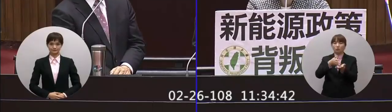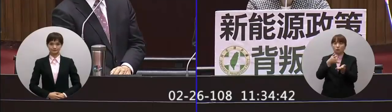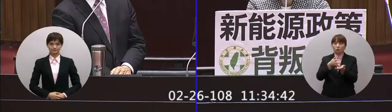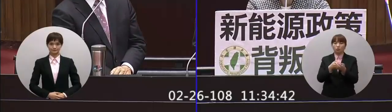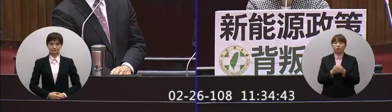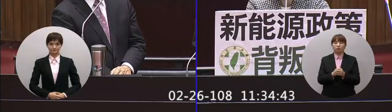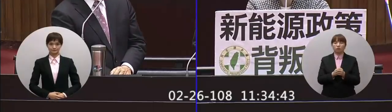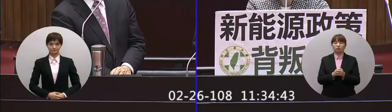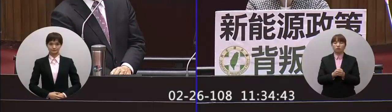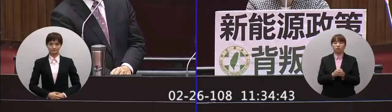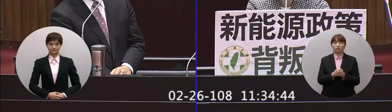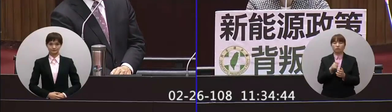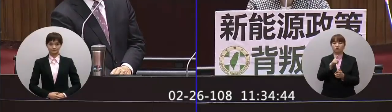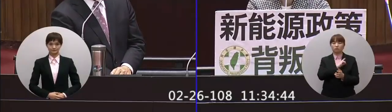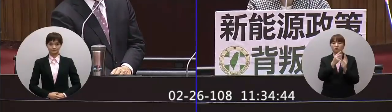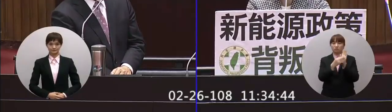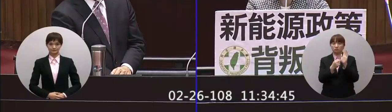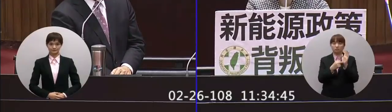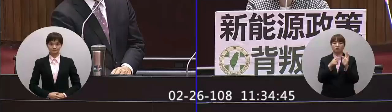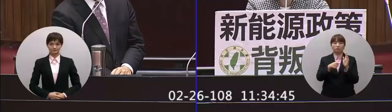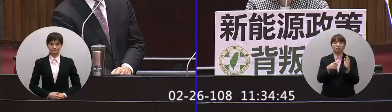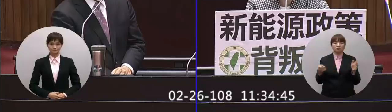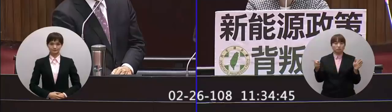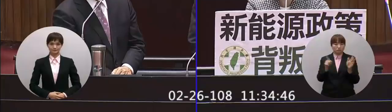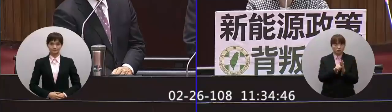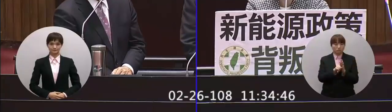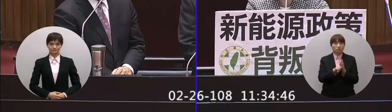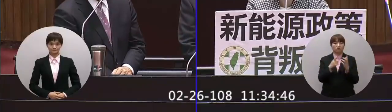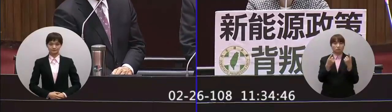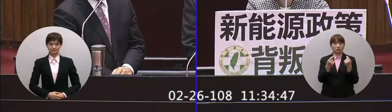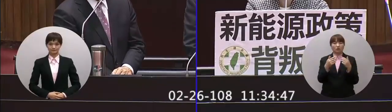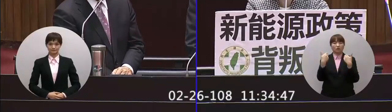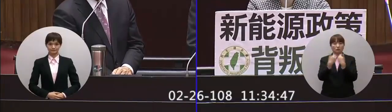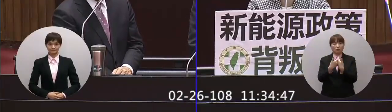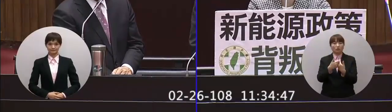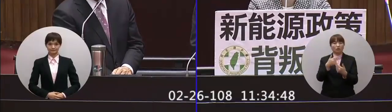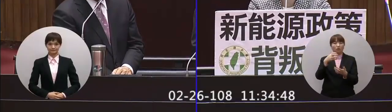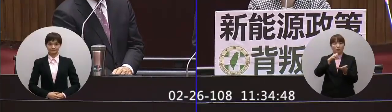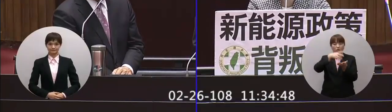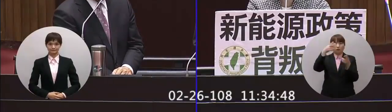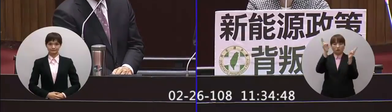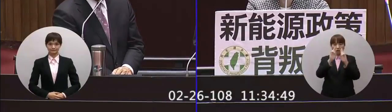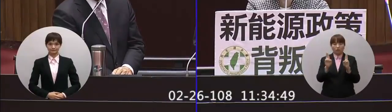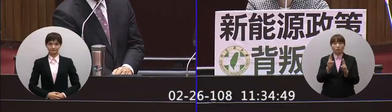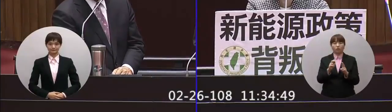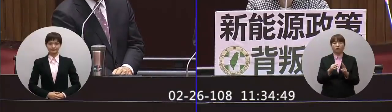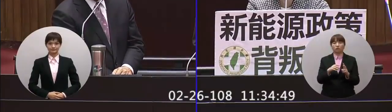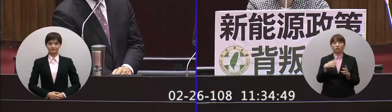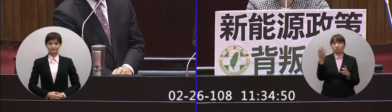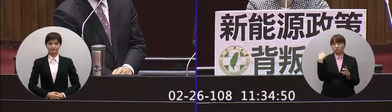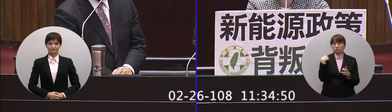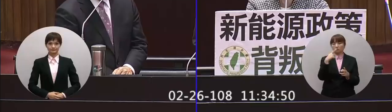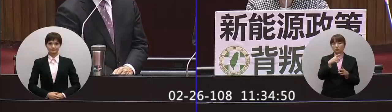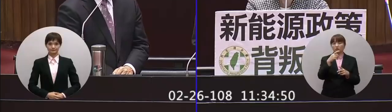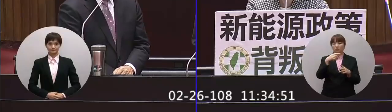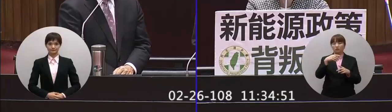个答复时，你说您始终都是反对核电厂的，还提到您当